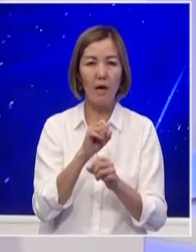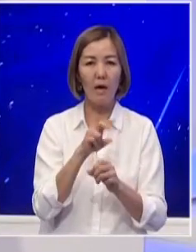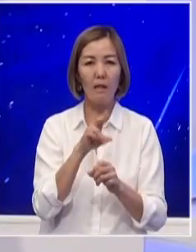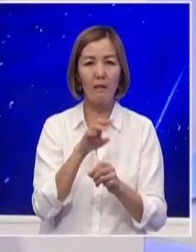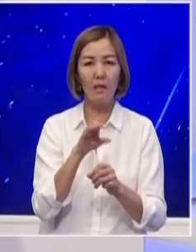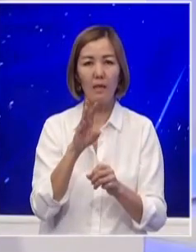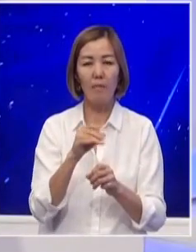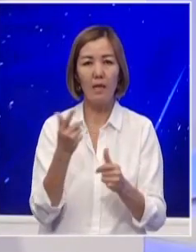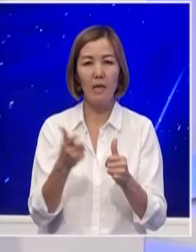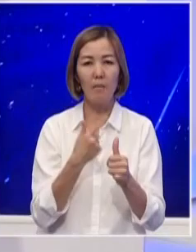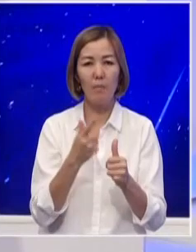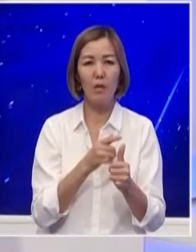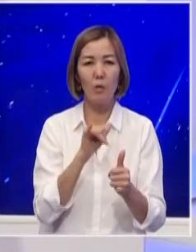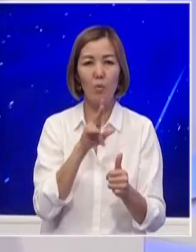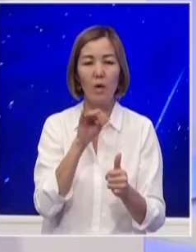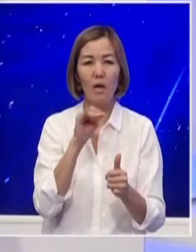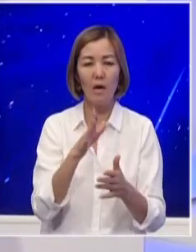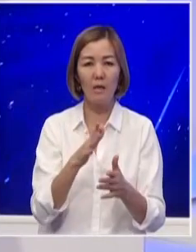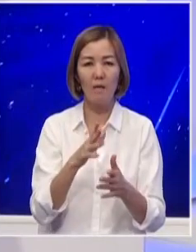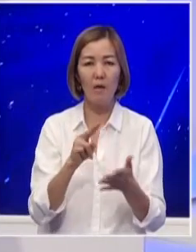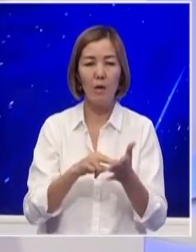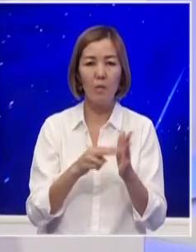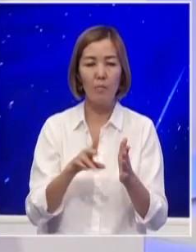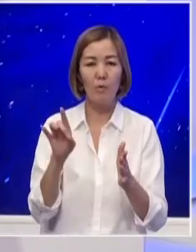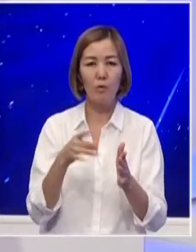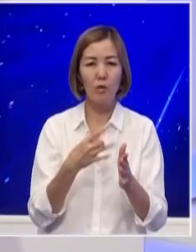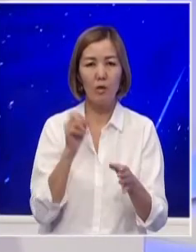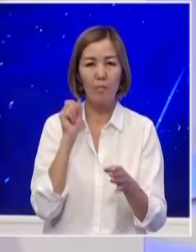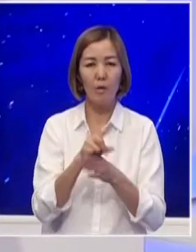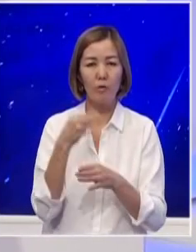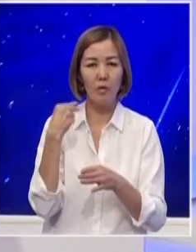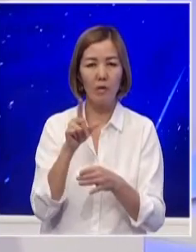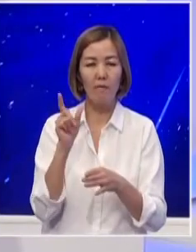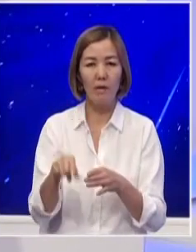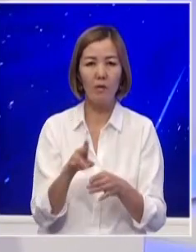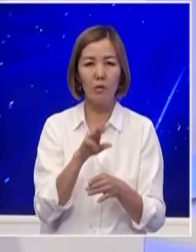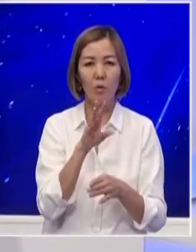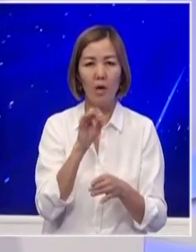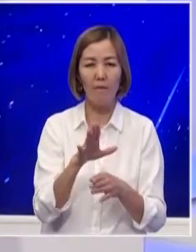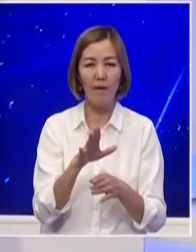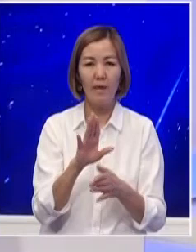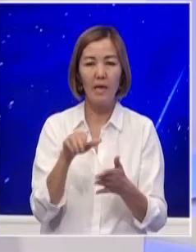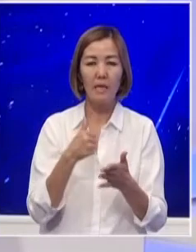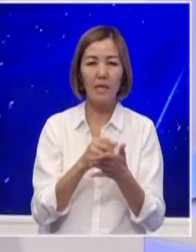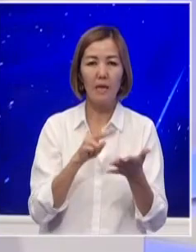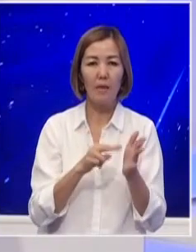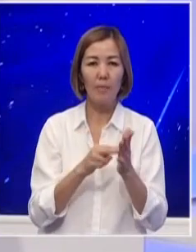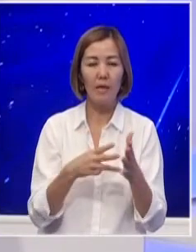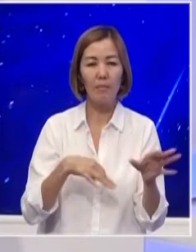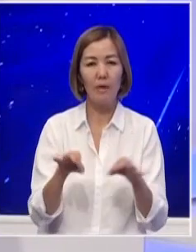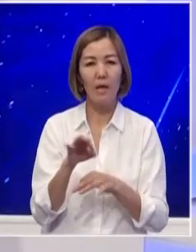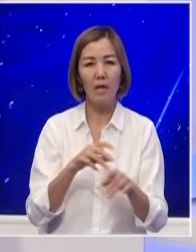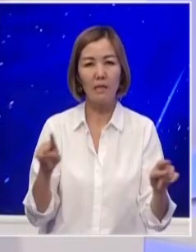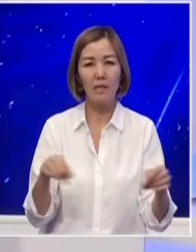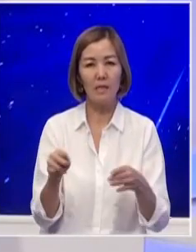Валиханова. Средства были выделены из республиканского бюджета по поручению главы государства Касым-Жомарта Тукаева. Генеральный план